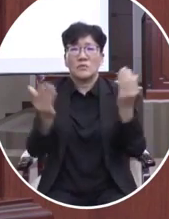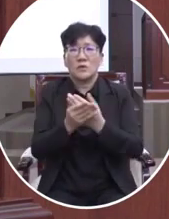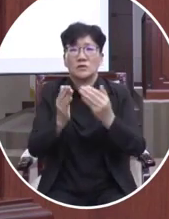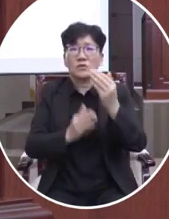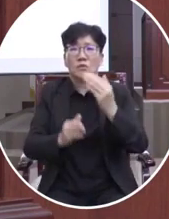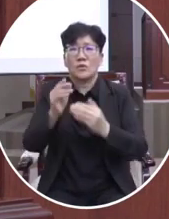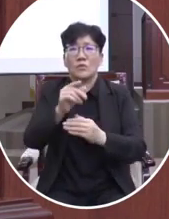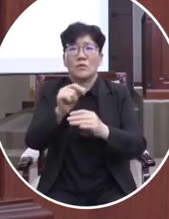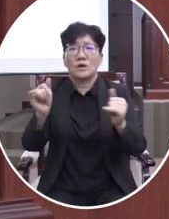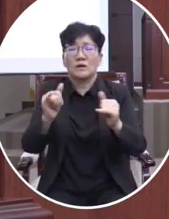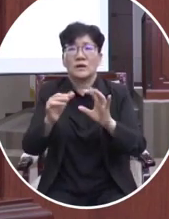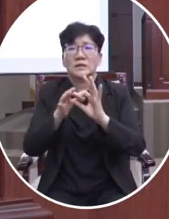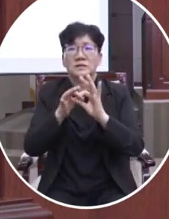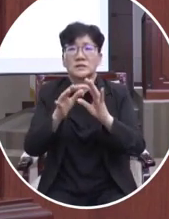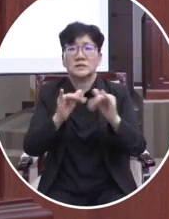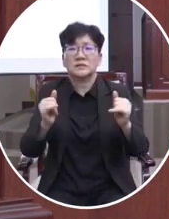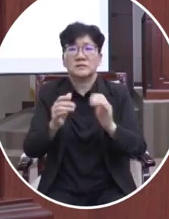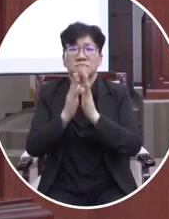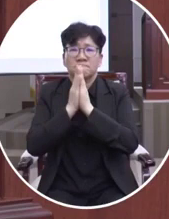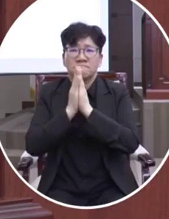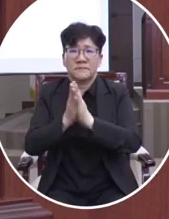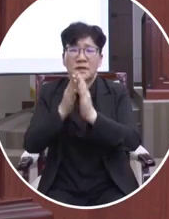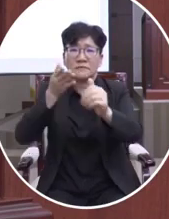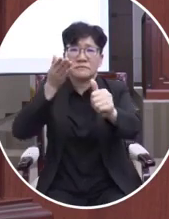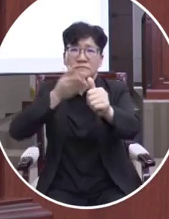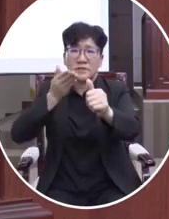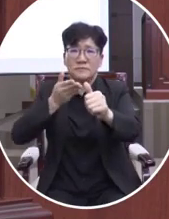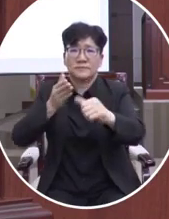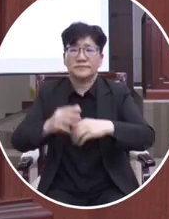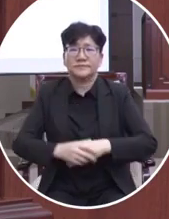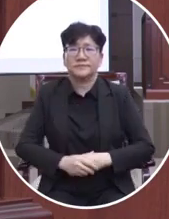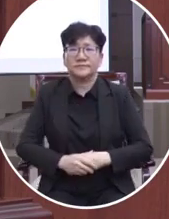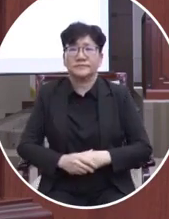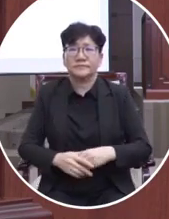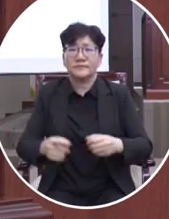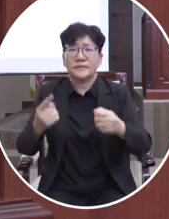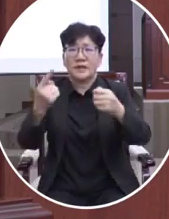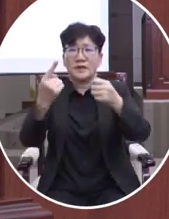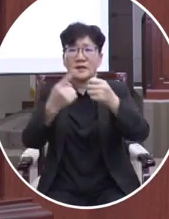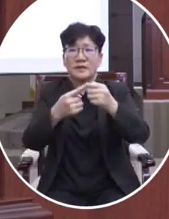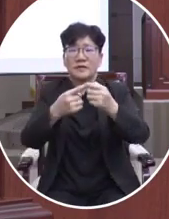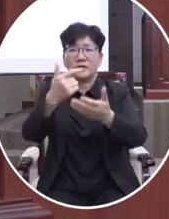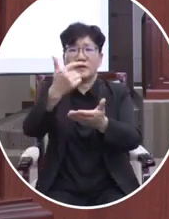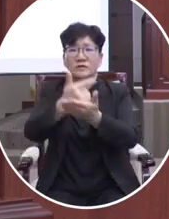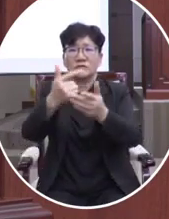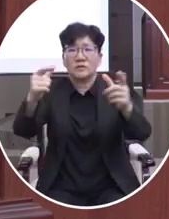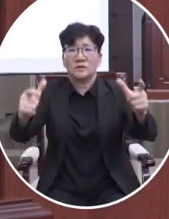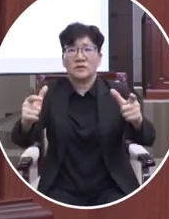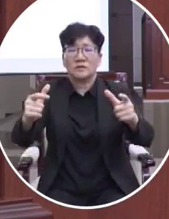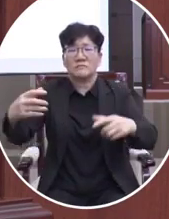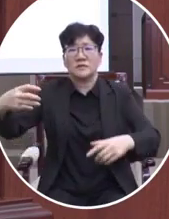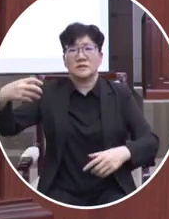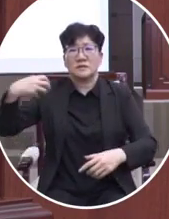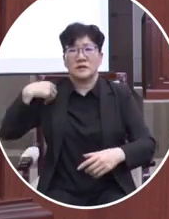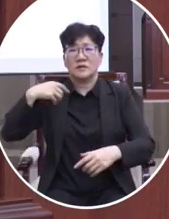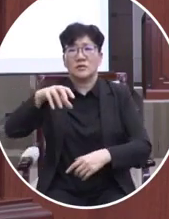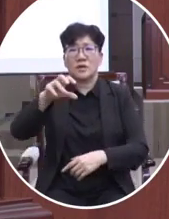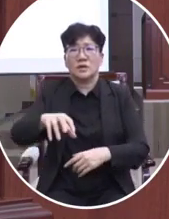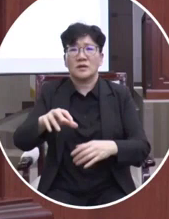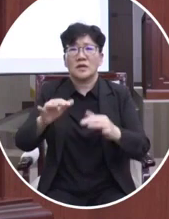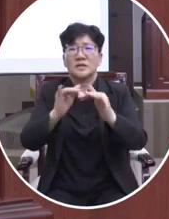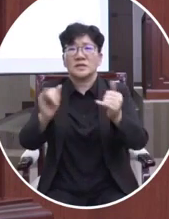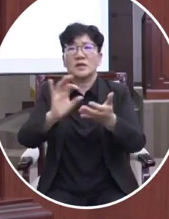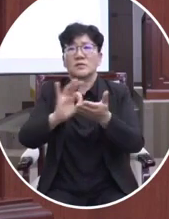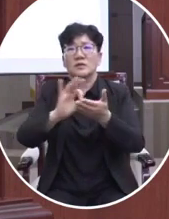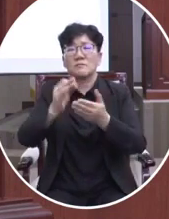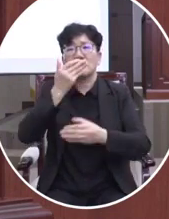공무원 관계자 여러분께 간곡히 후서들입니다 첫째 노원구가 책임지고 이곳에